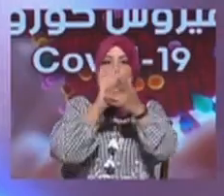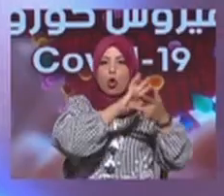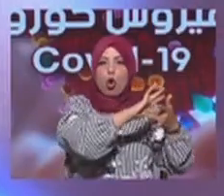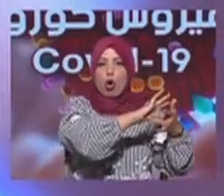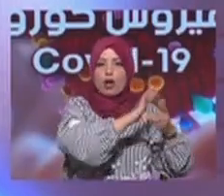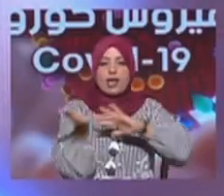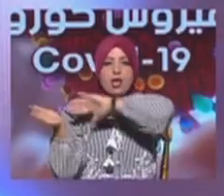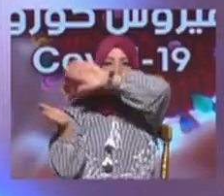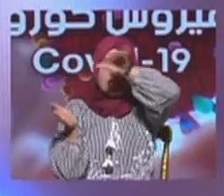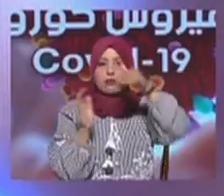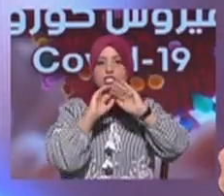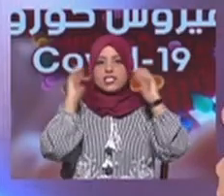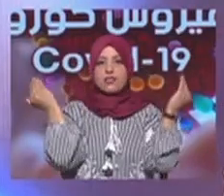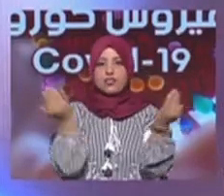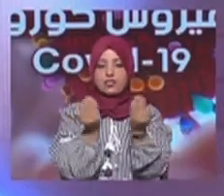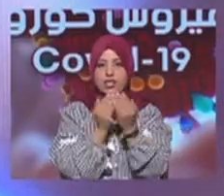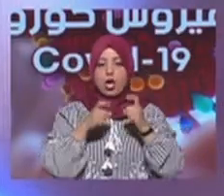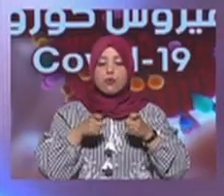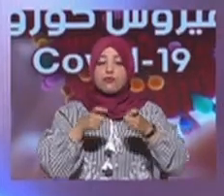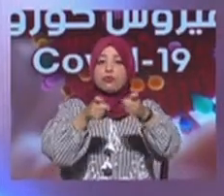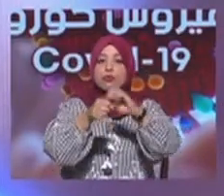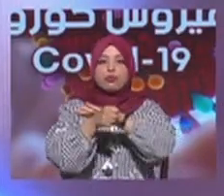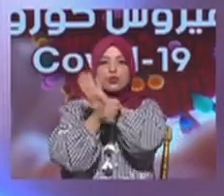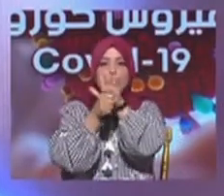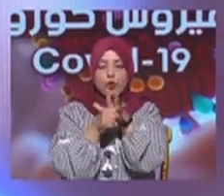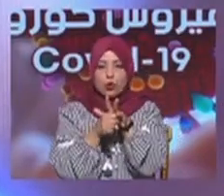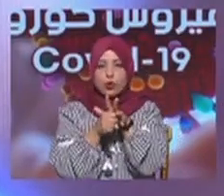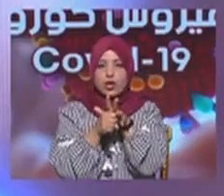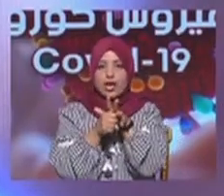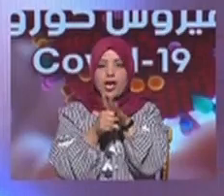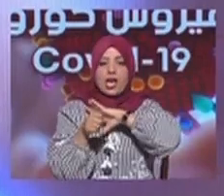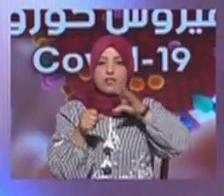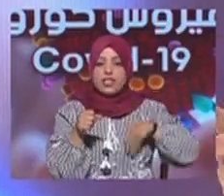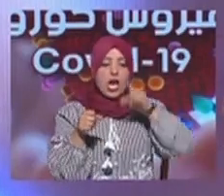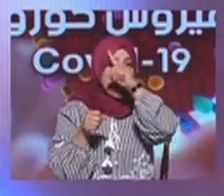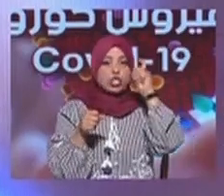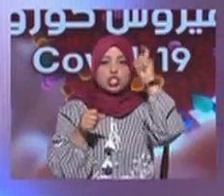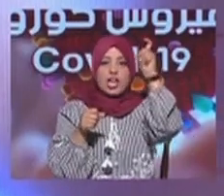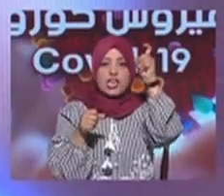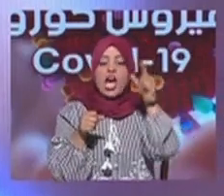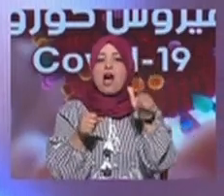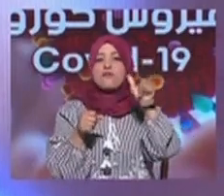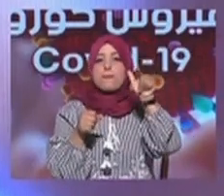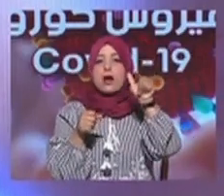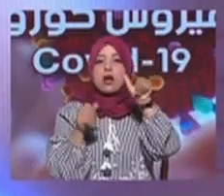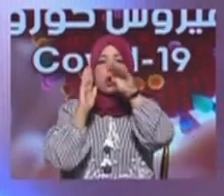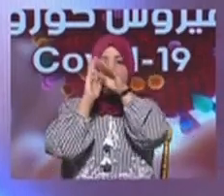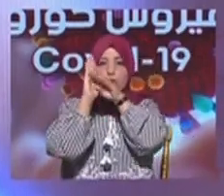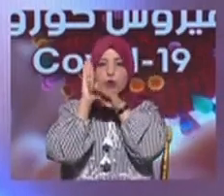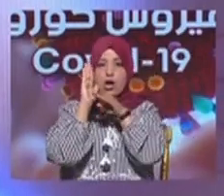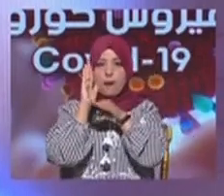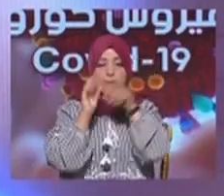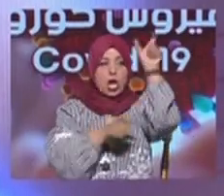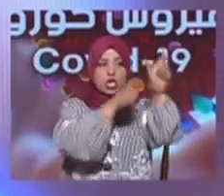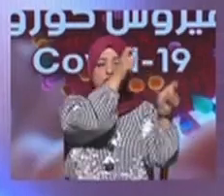دو لوتومات، معناتها كي يبدا عندنا الاوتومات اللي يعمل لو سيكونساج كومبلي، وان شاء الله قاعدين نبرمجوا خاطر عندنا زملاء معانا عندهم في